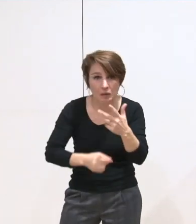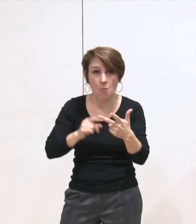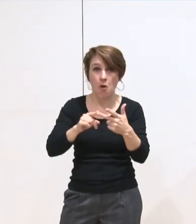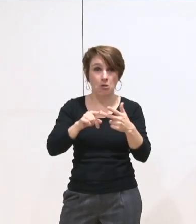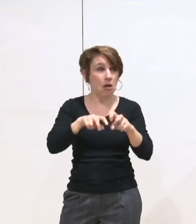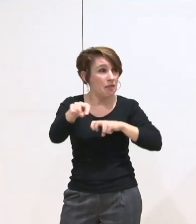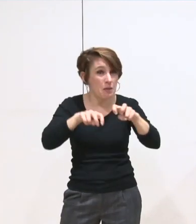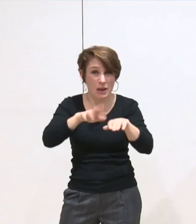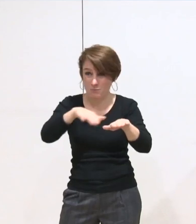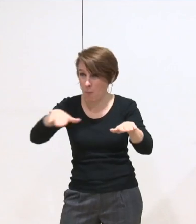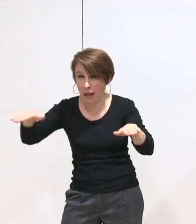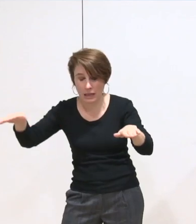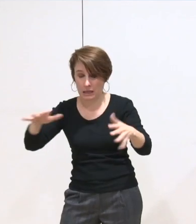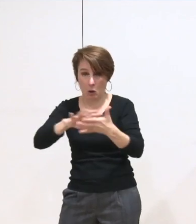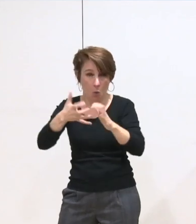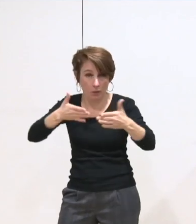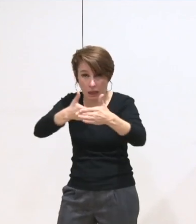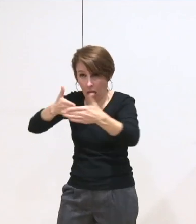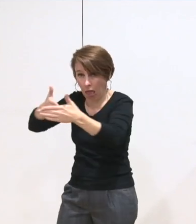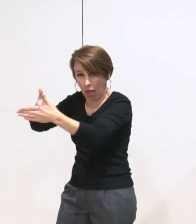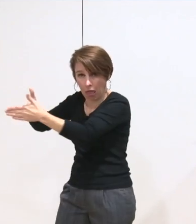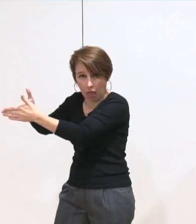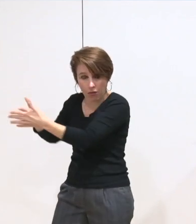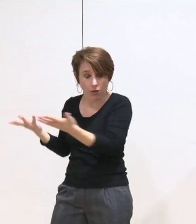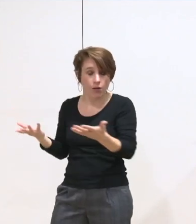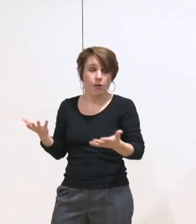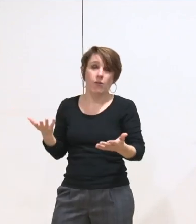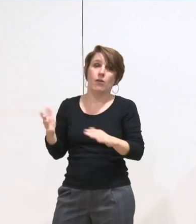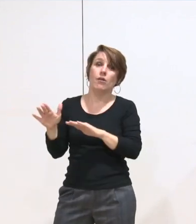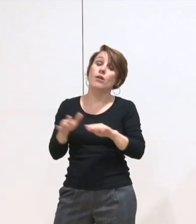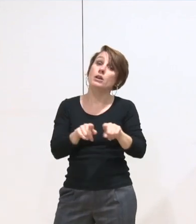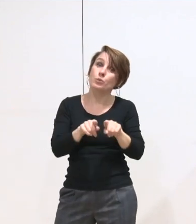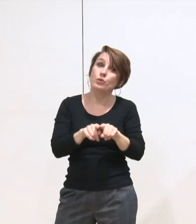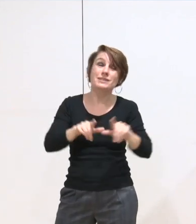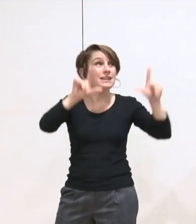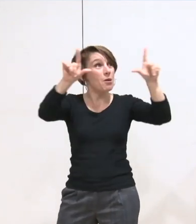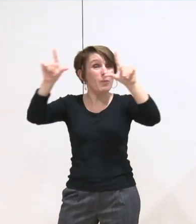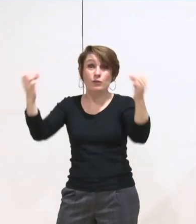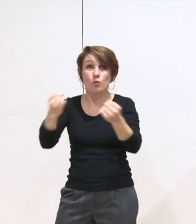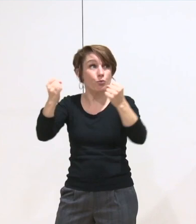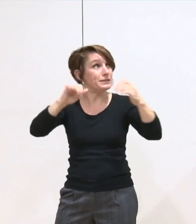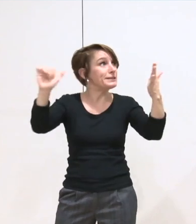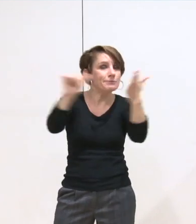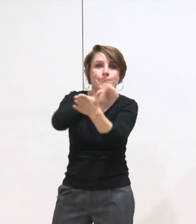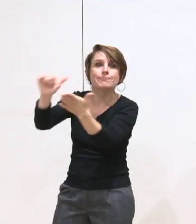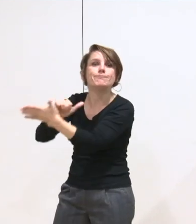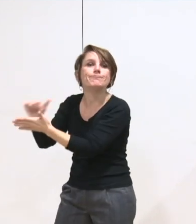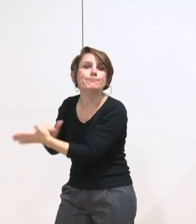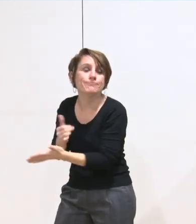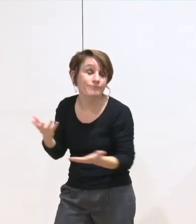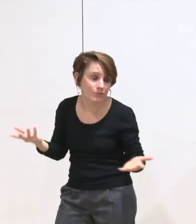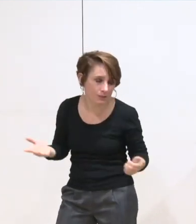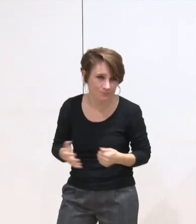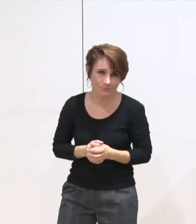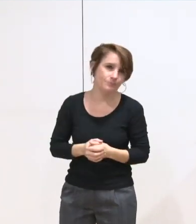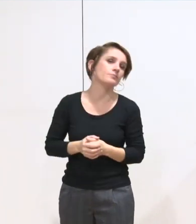de stationnement qui leur posaient question et qui leur posent question, mais aussi suppression des panneaux publicitaires, je n'y reviens pas. Alors